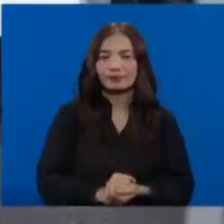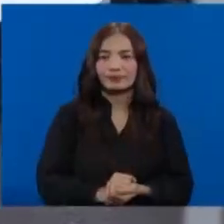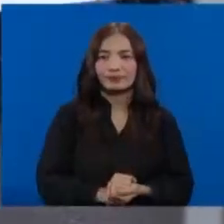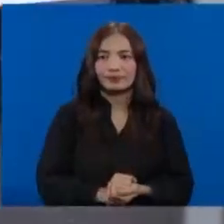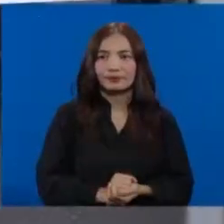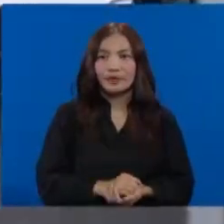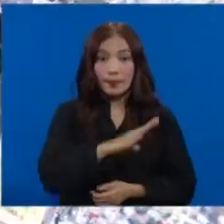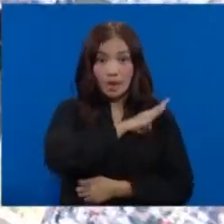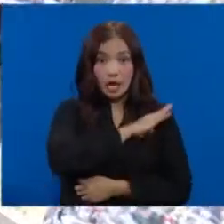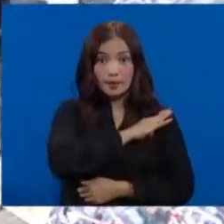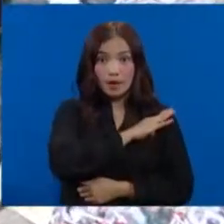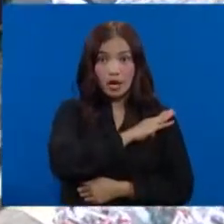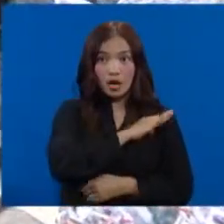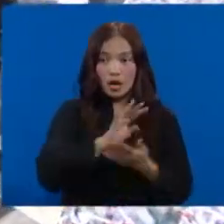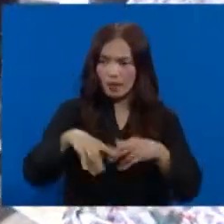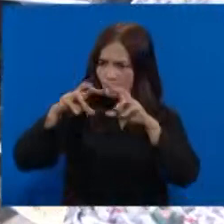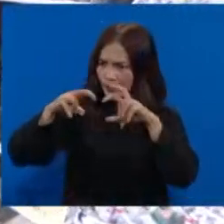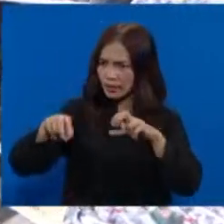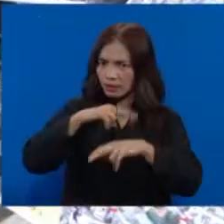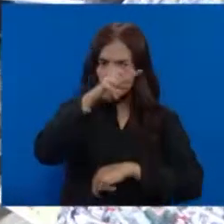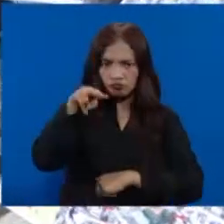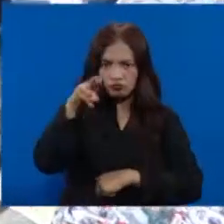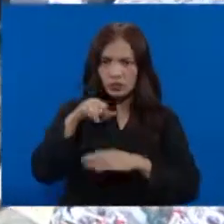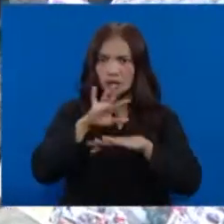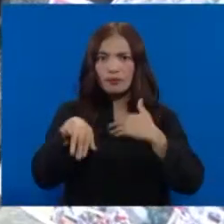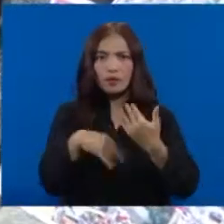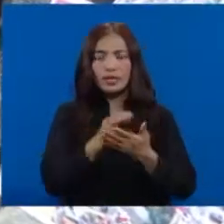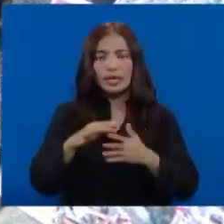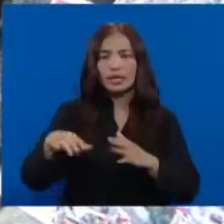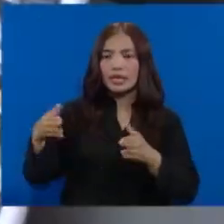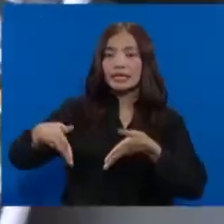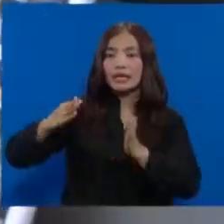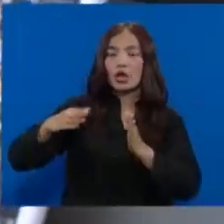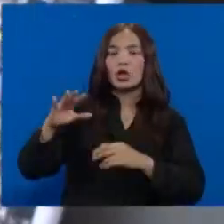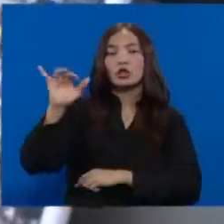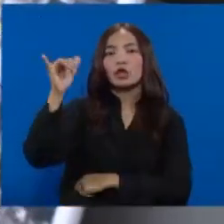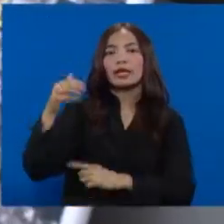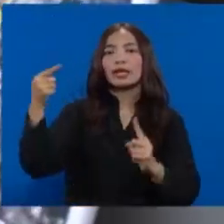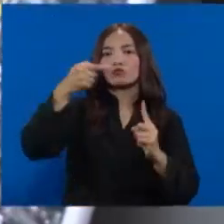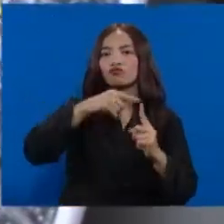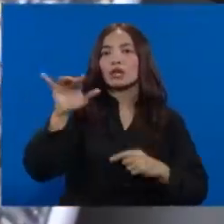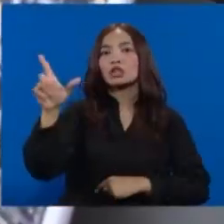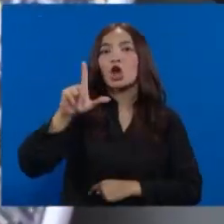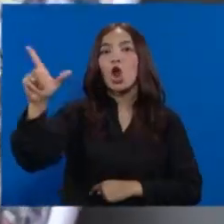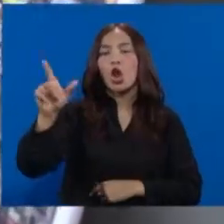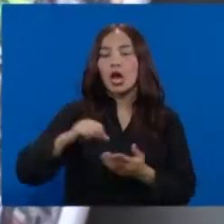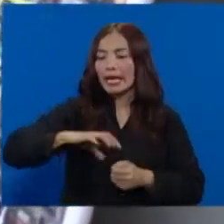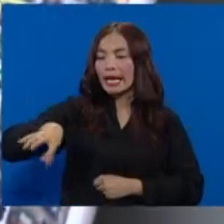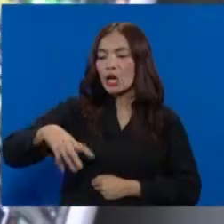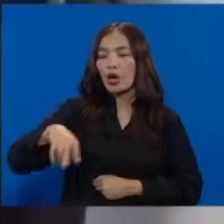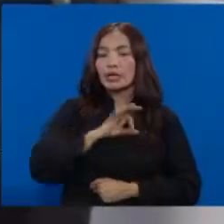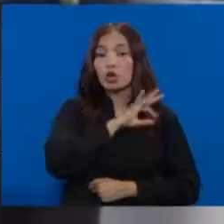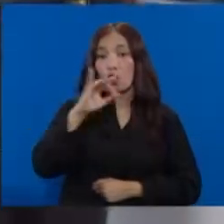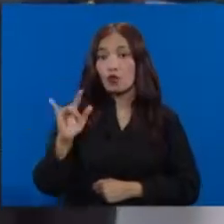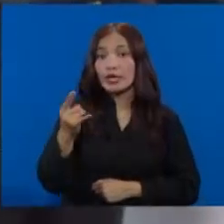Selain itu, Panglima TNI juga memeriksa kesiapan pengamanan rute dari Yogyakarta ke Solo yang akan dilalui keluarga Presiden Joko Widodo